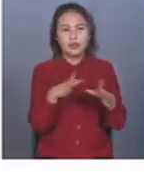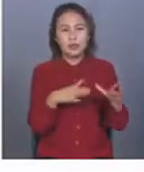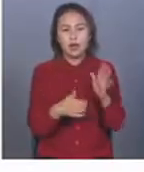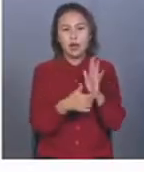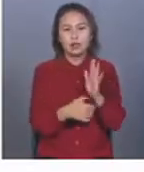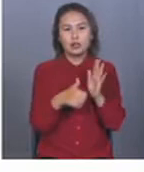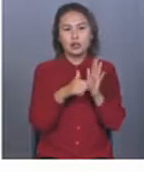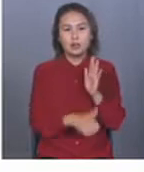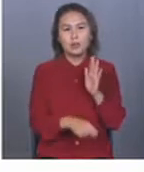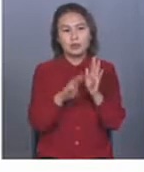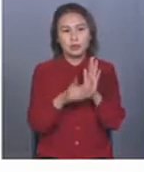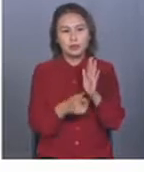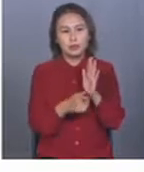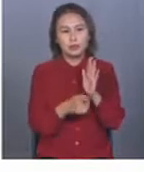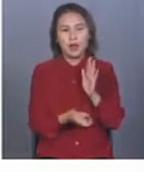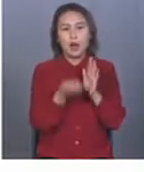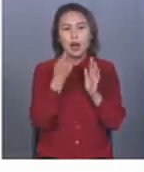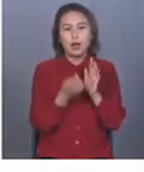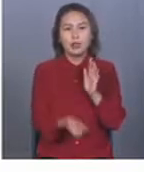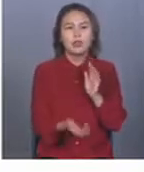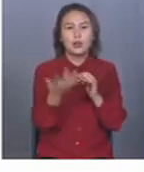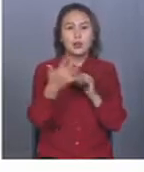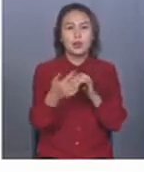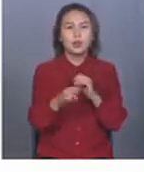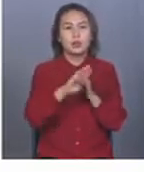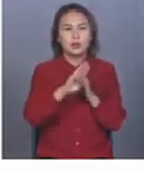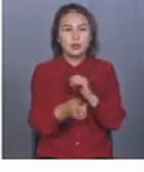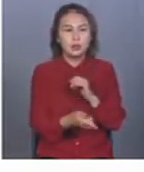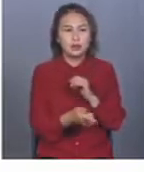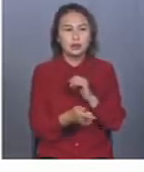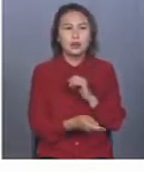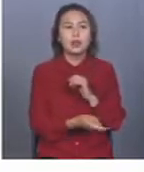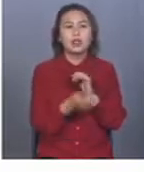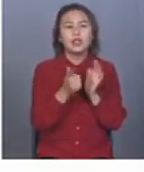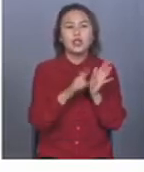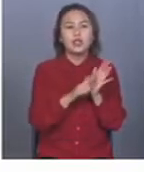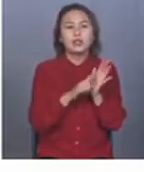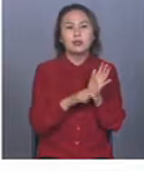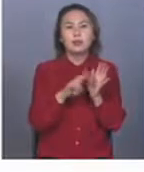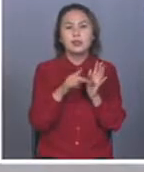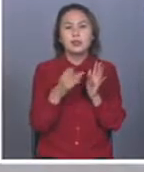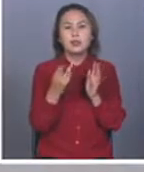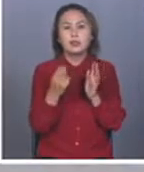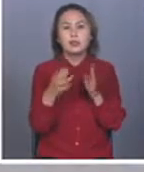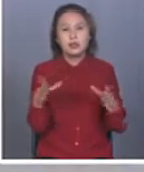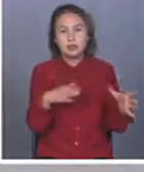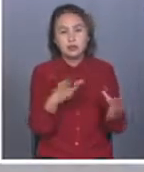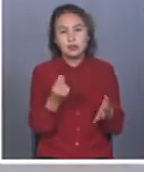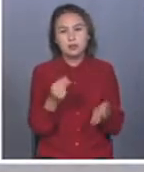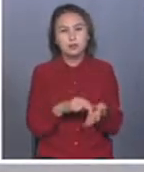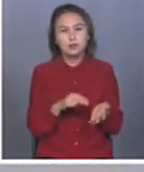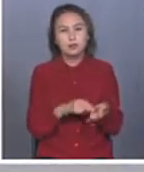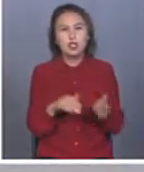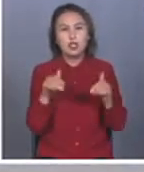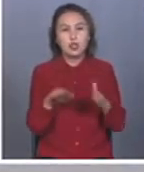660 теңге тұрады. Арзандау бағасы 50 теңге және табу керек 7 пиццаның бағасы. Шешуі.